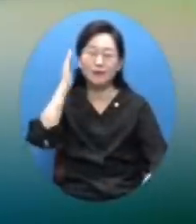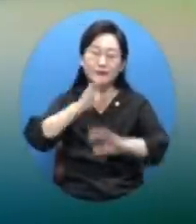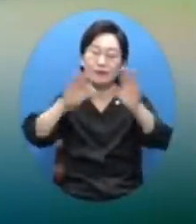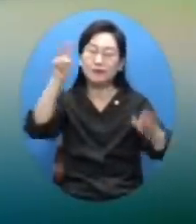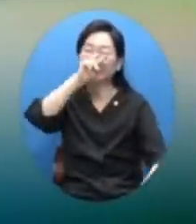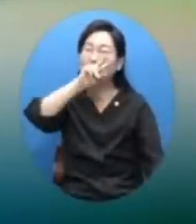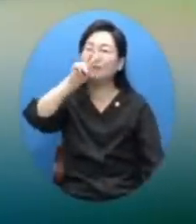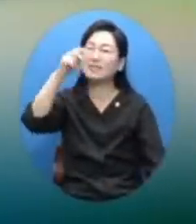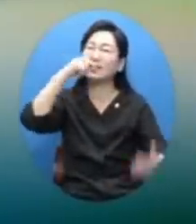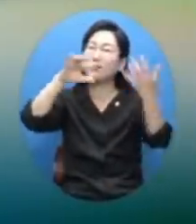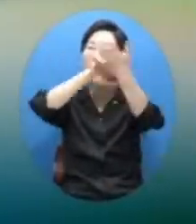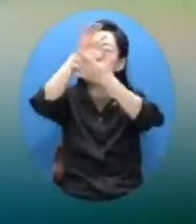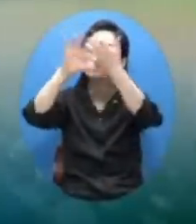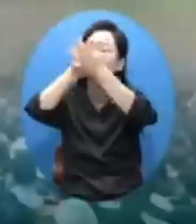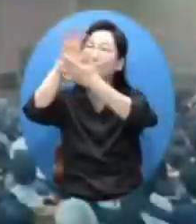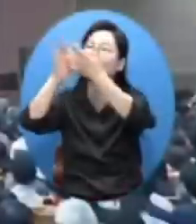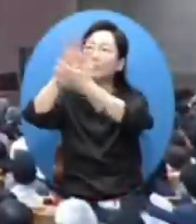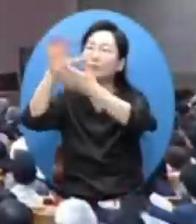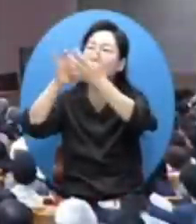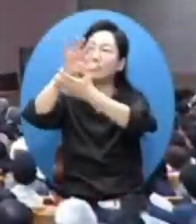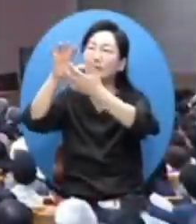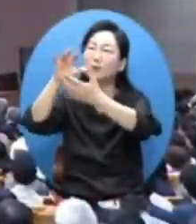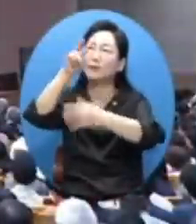쳐다보니 하늘의 뭉게구름이 내